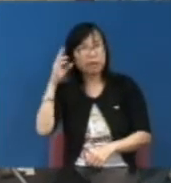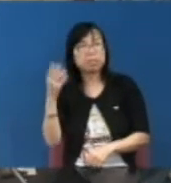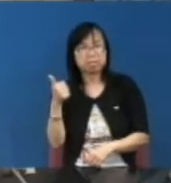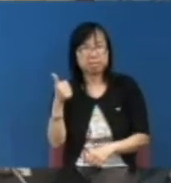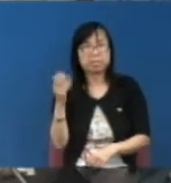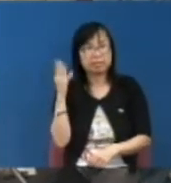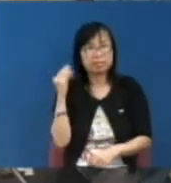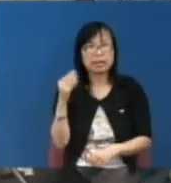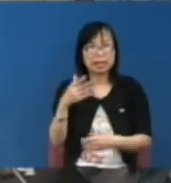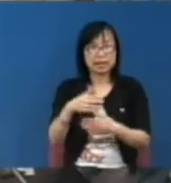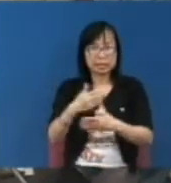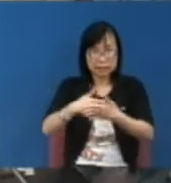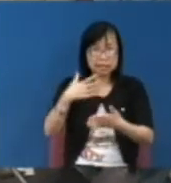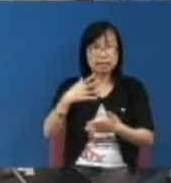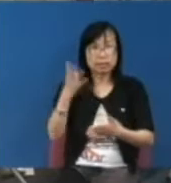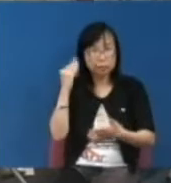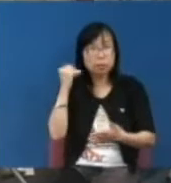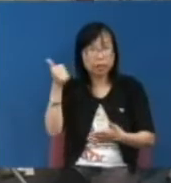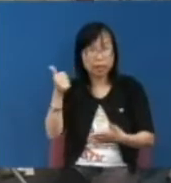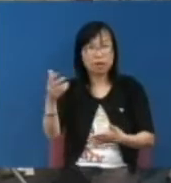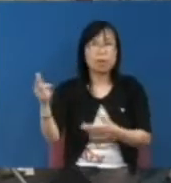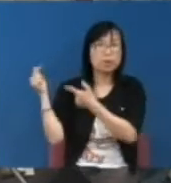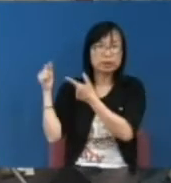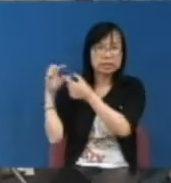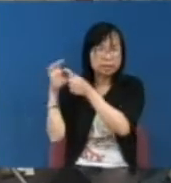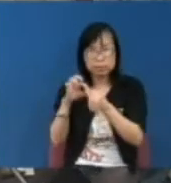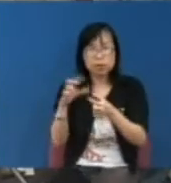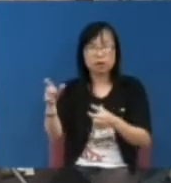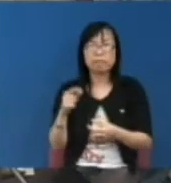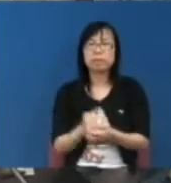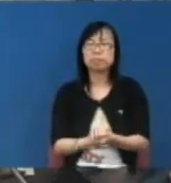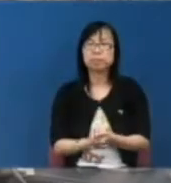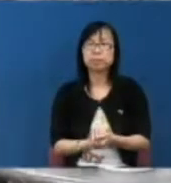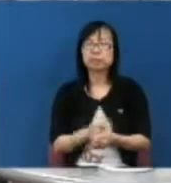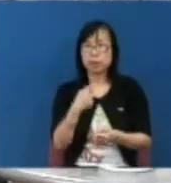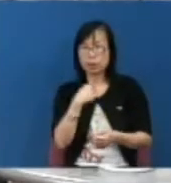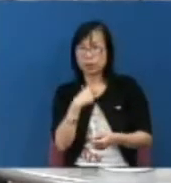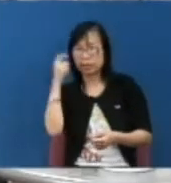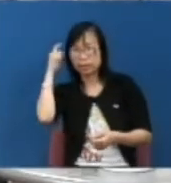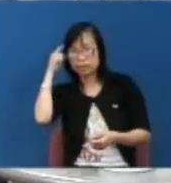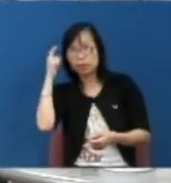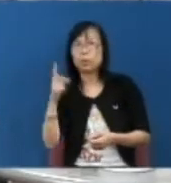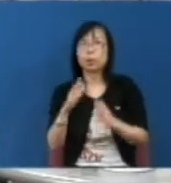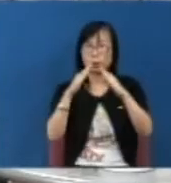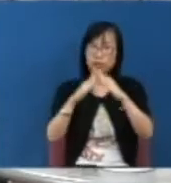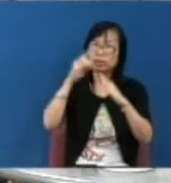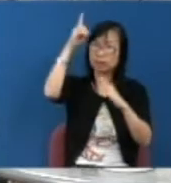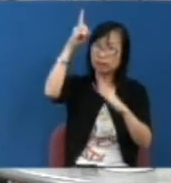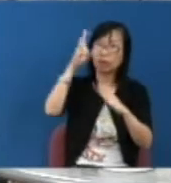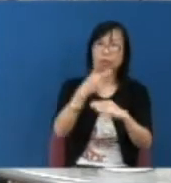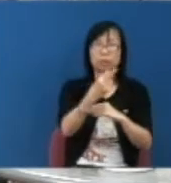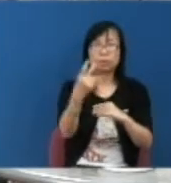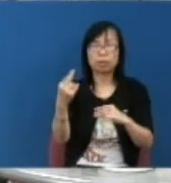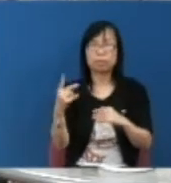係前半 part 啊。咁我即係接住落啦。咁頭先我都知道係講緊天台嗰個綠